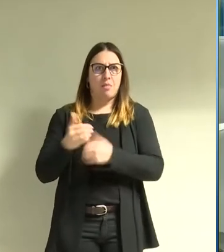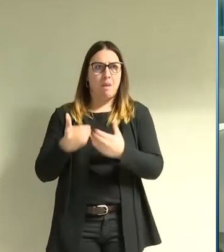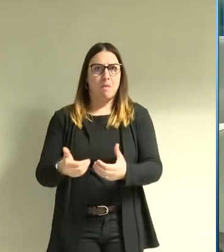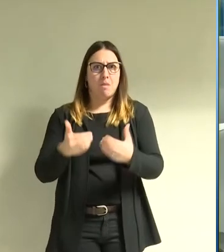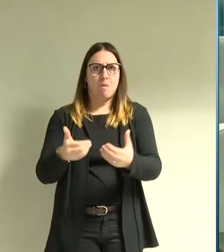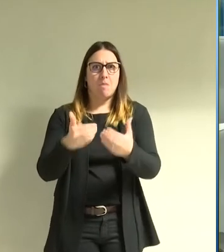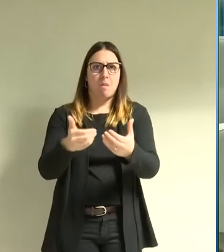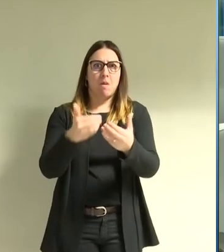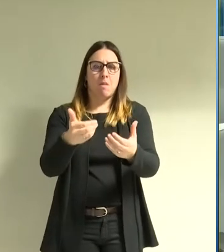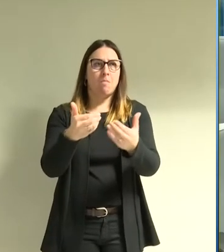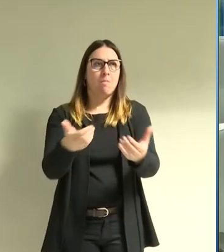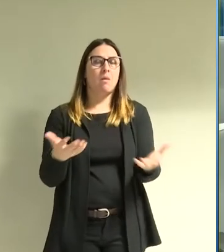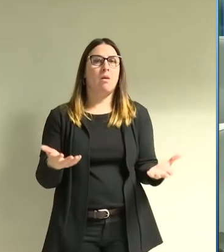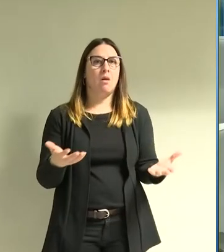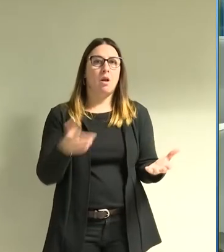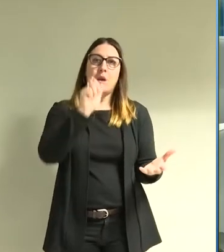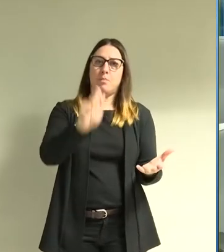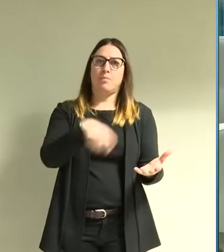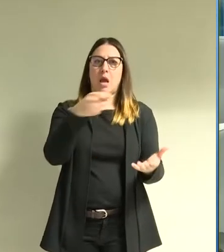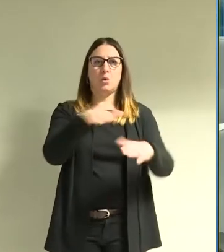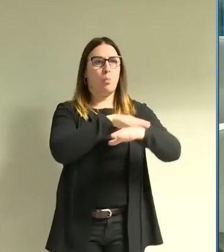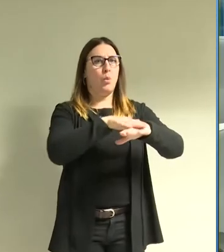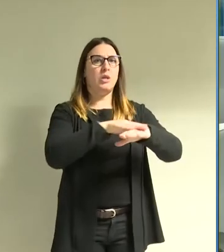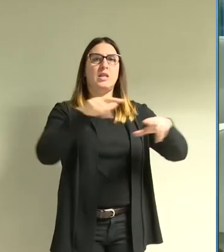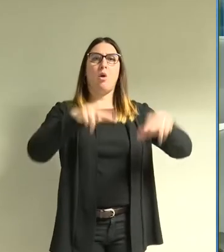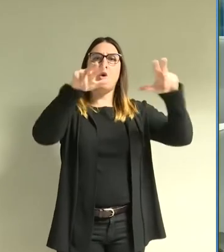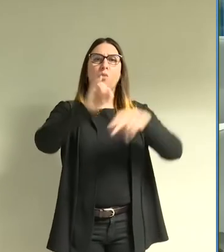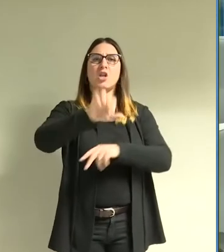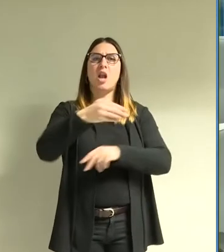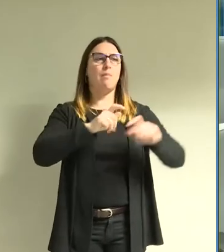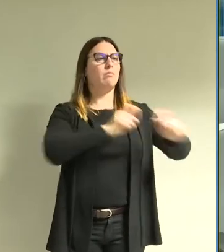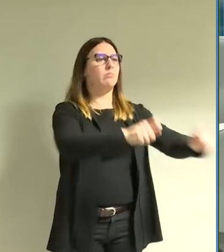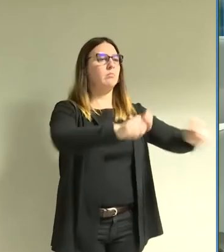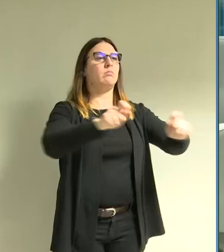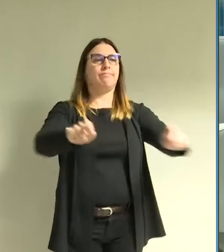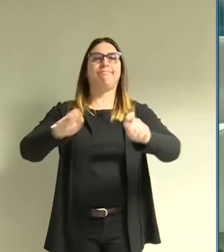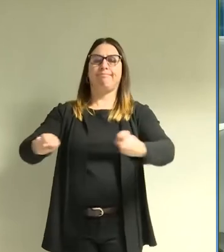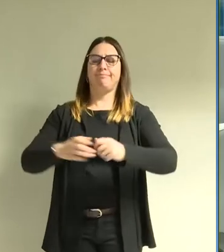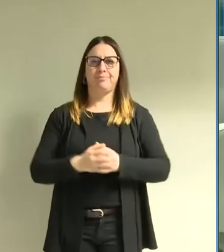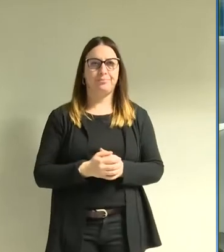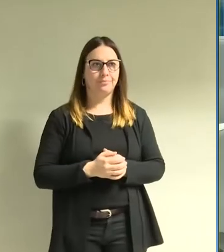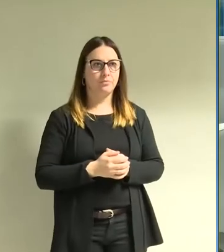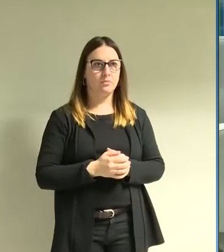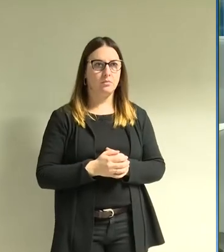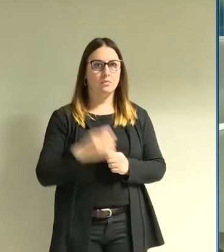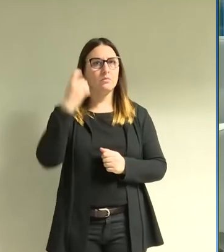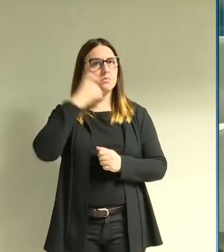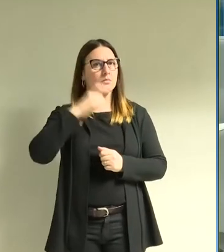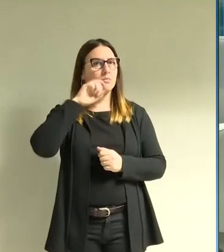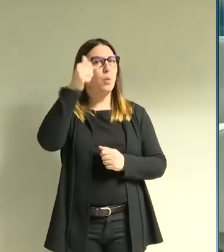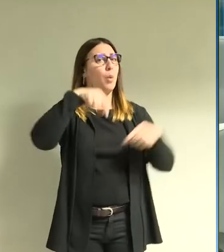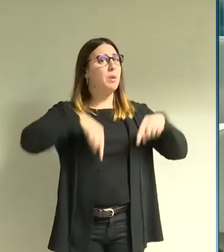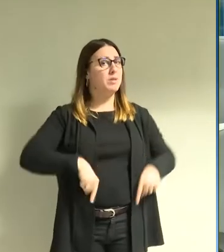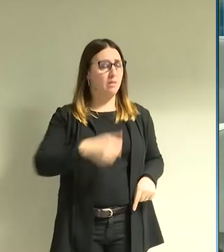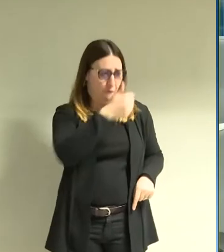avec bien sûr la politique d'attribution des logements sociaux on a vu comment le premier ministre et vous même